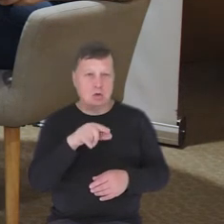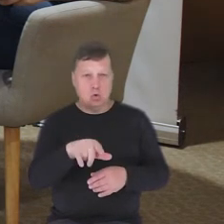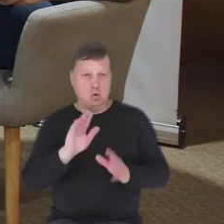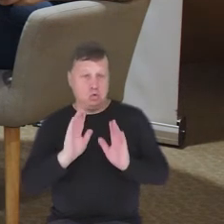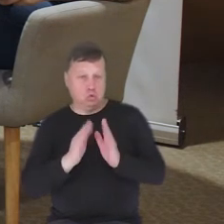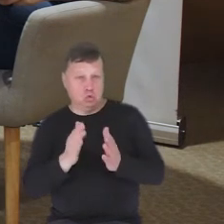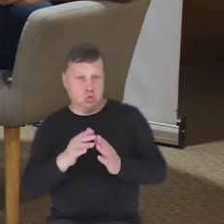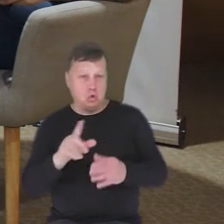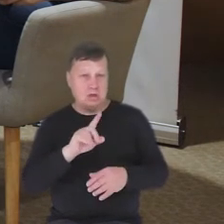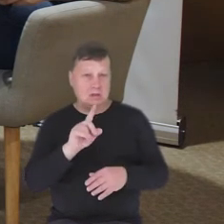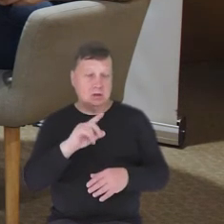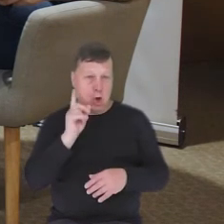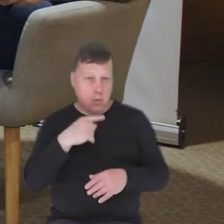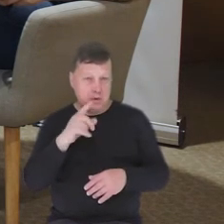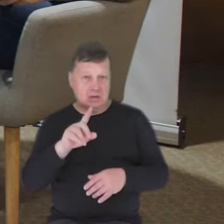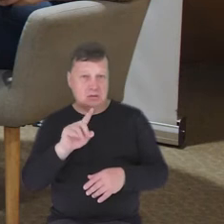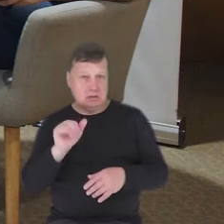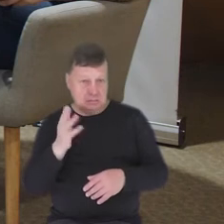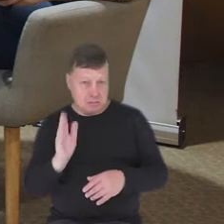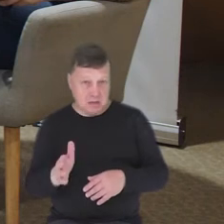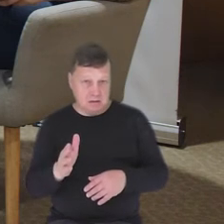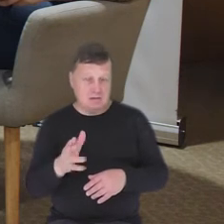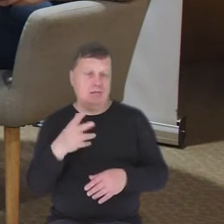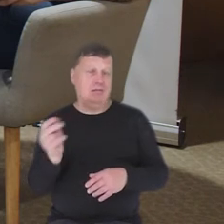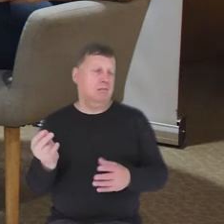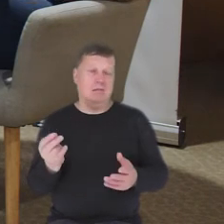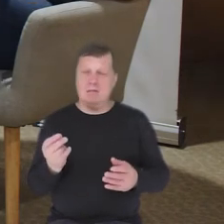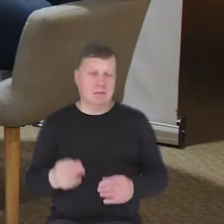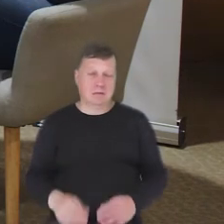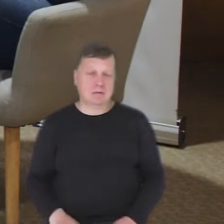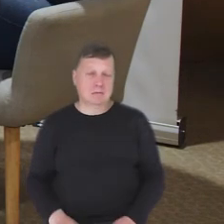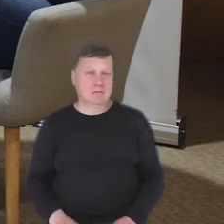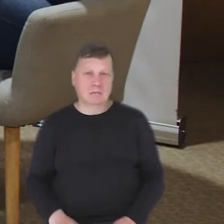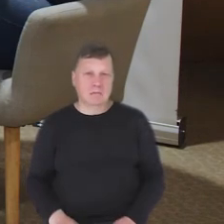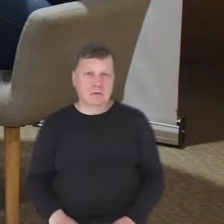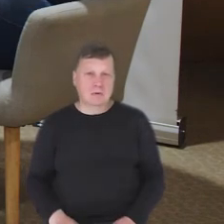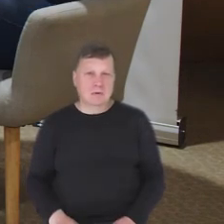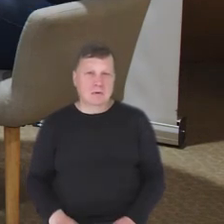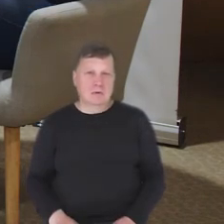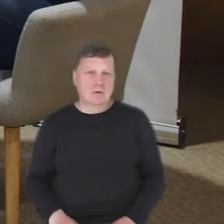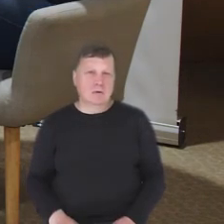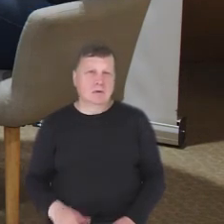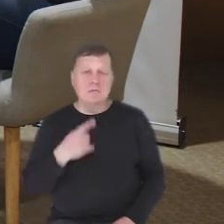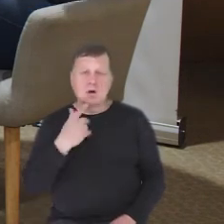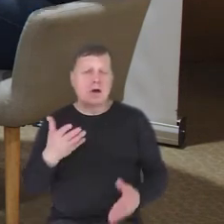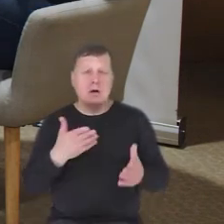zinowe, książkowe, komiksowe będzie już zinem, ale też no, gdzie panie stawiają tę granicę? To jest w ogóle